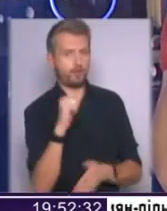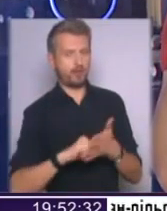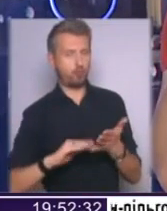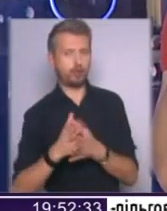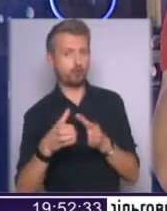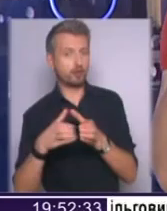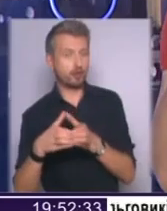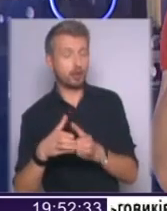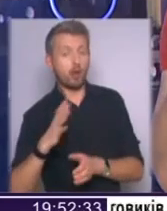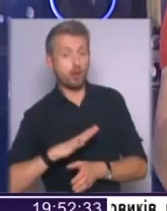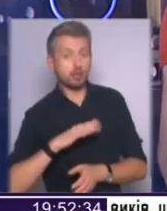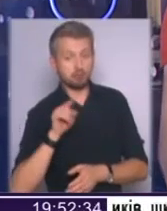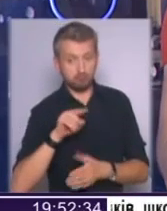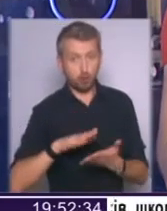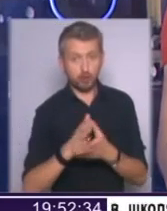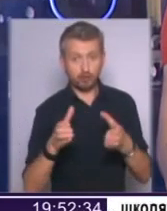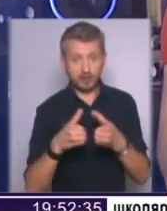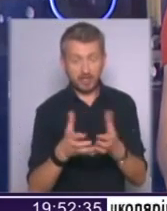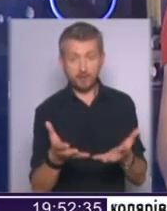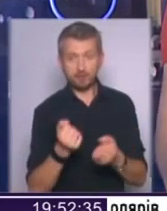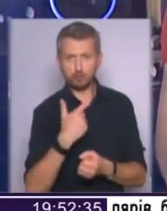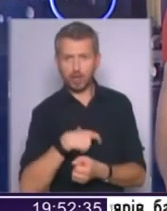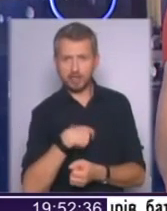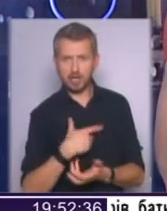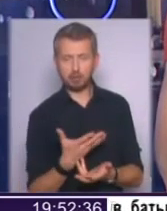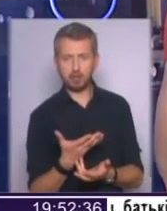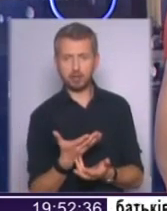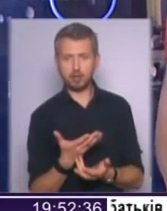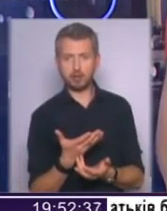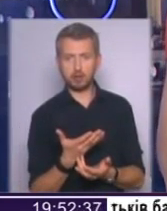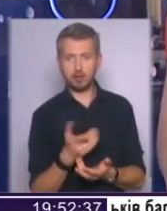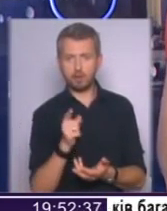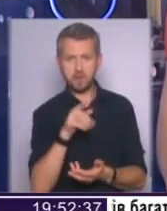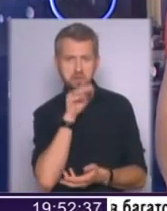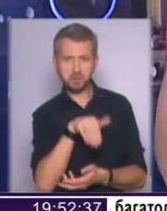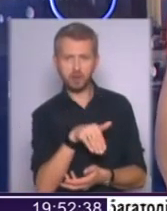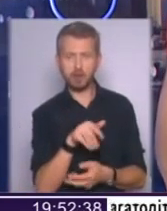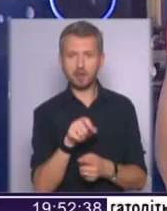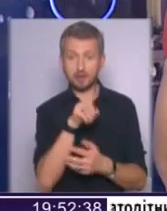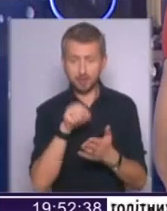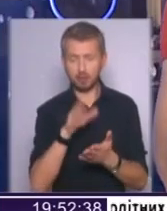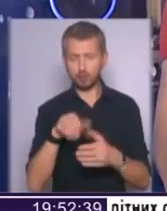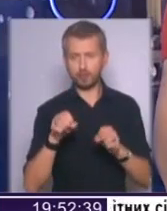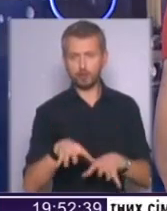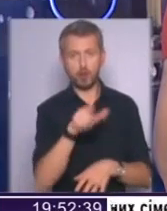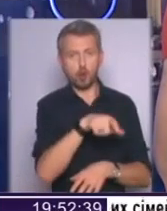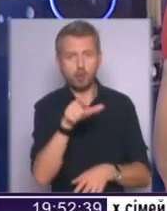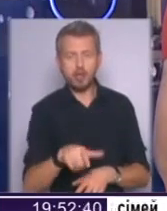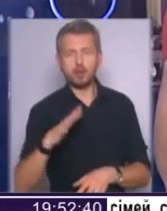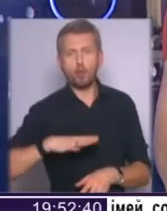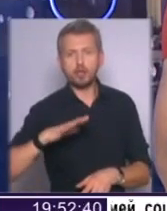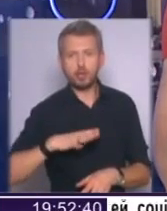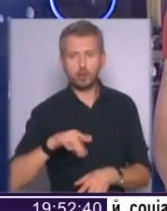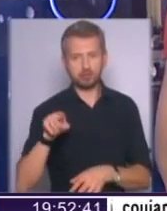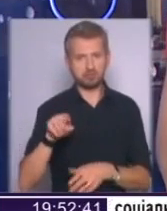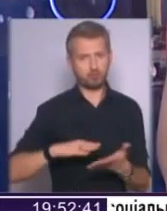вони очікують, що політичні сили візьмуть на себе, маючи достатній рівень компетенції, професіоналізму, це питання і вирішить. Тобто громадяни насправді очікують від політичних сил